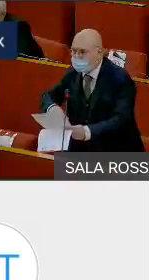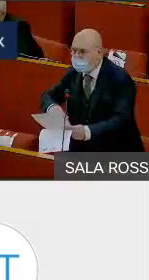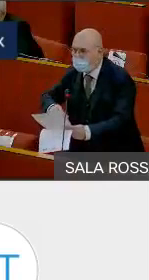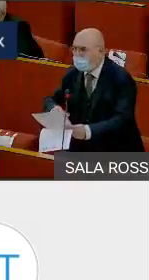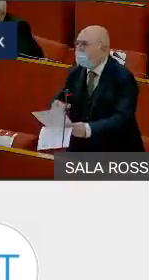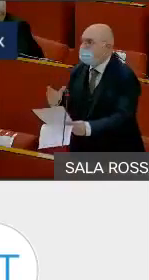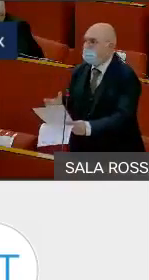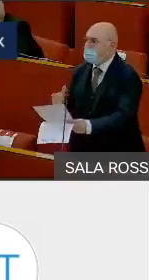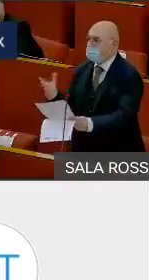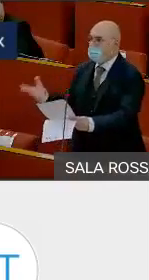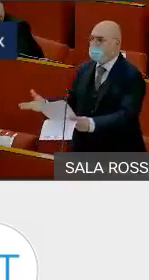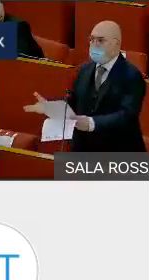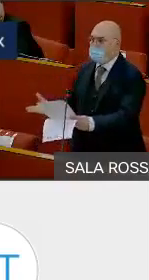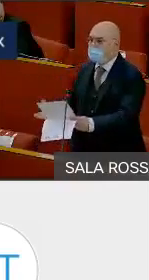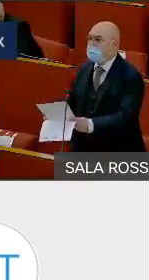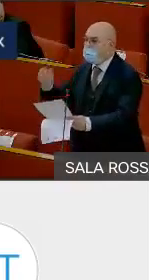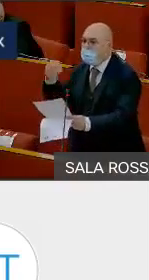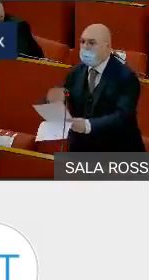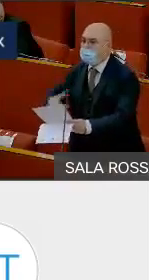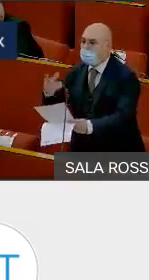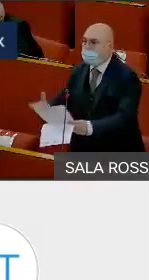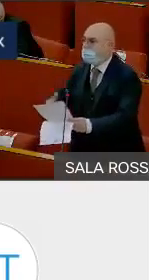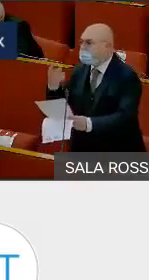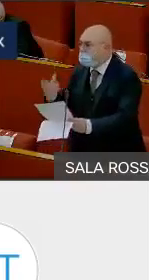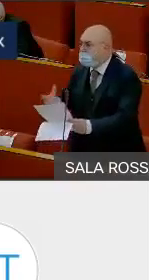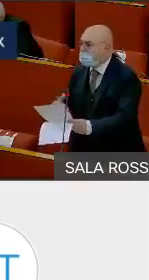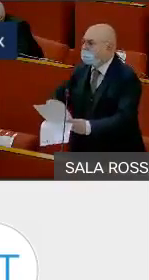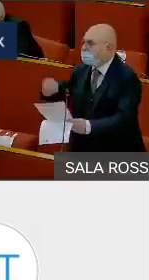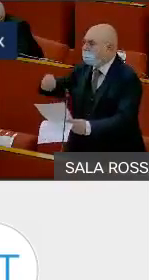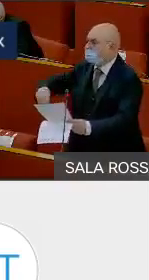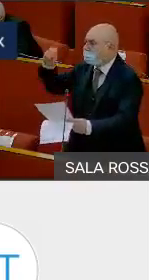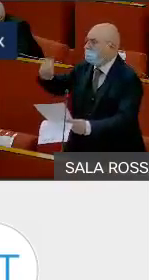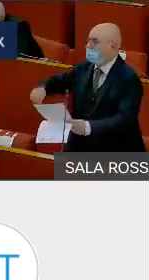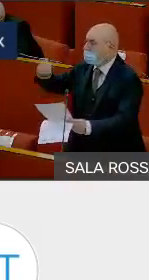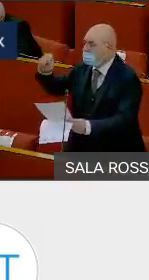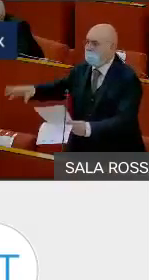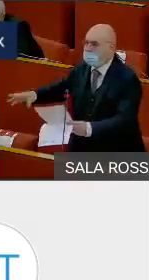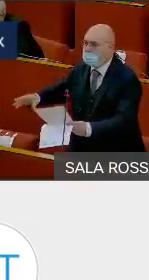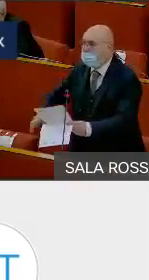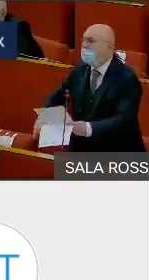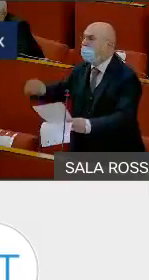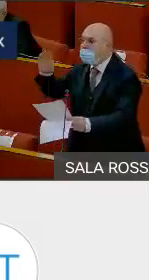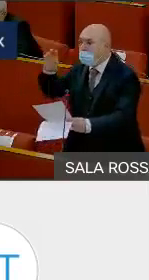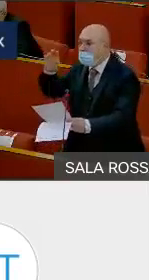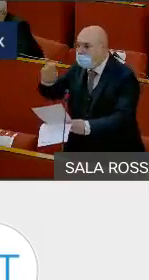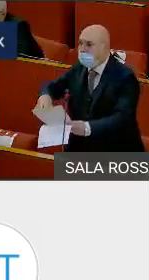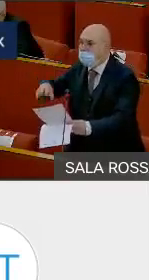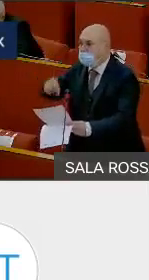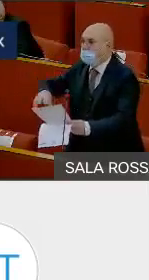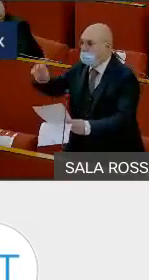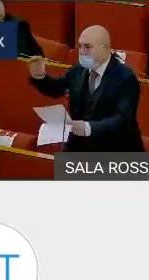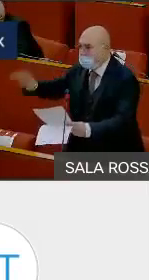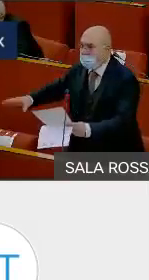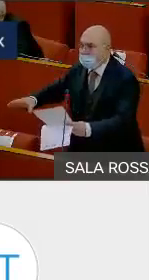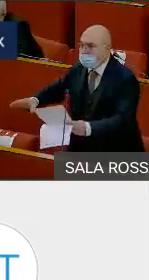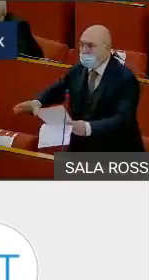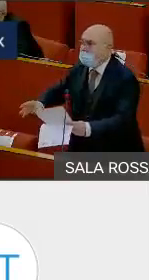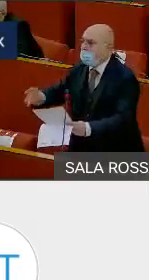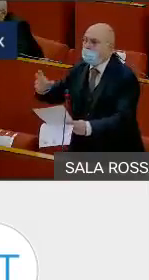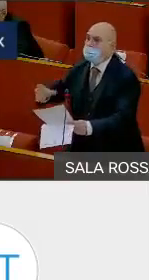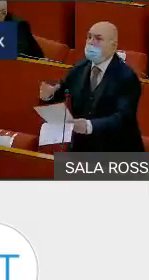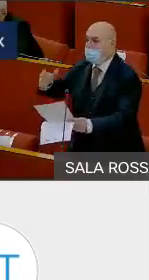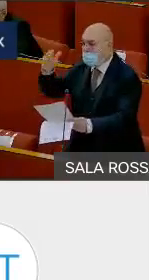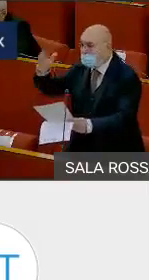sparso si è esplicitato perché con questa delibera si chiede di poter fare quelle topcase andando contro a una pianificazione